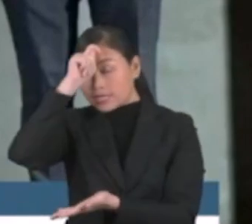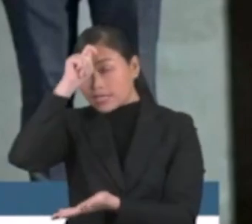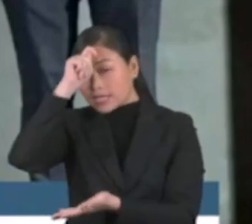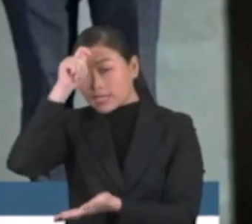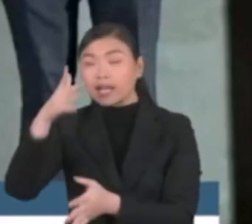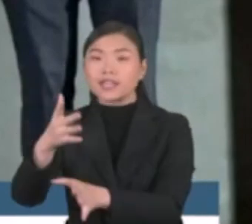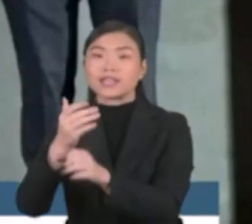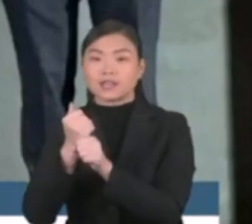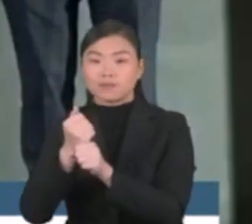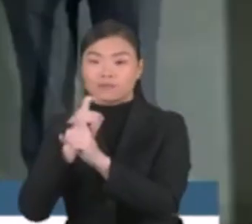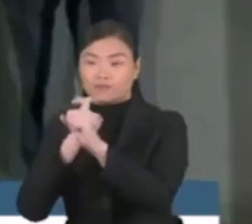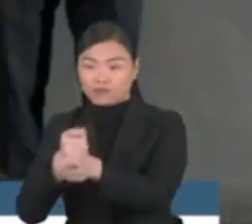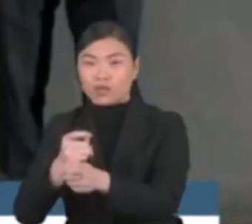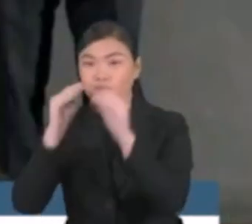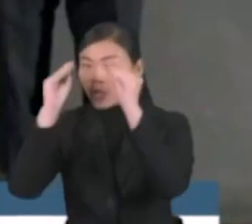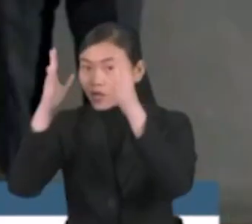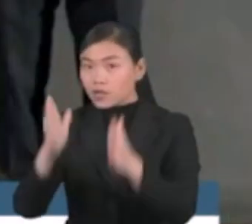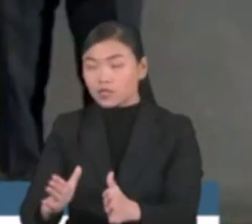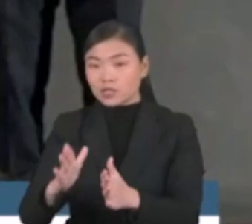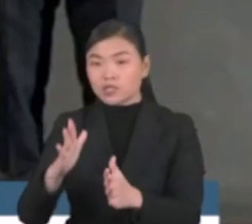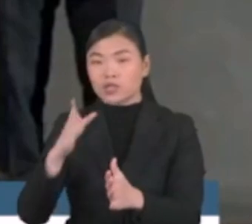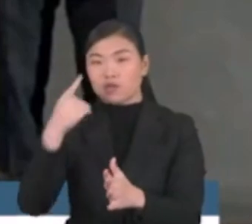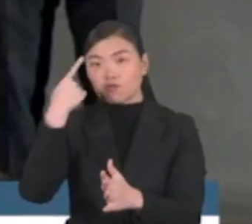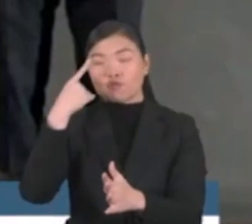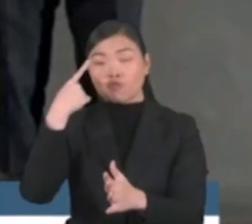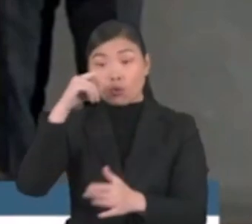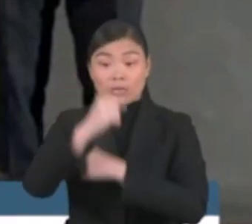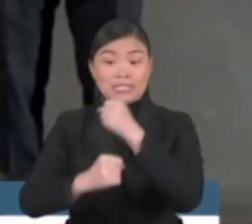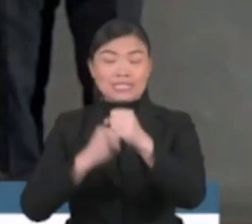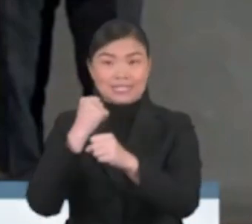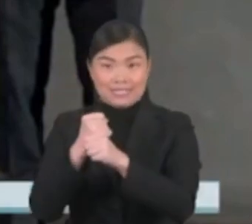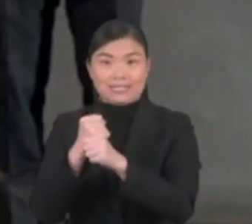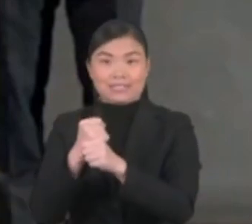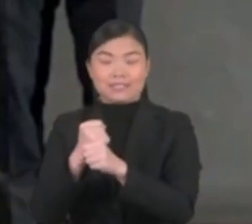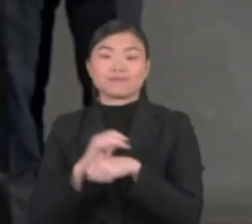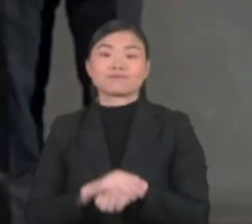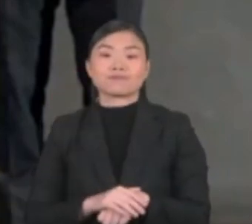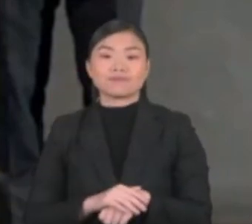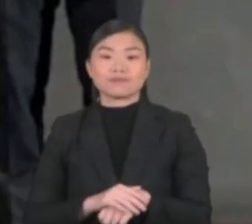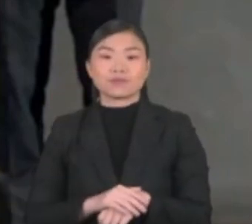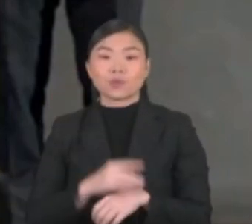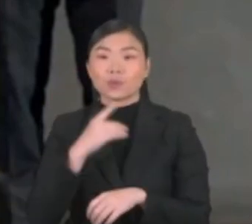pula menerima anugerah Teacher of the Year Sekolah Rendah. Hadir sama